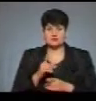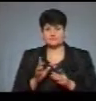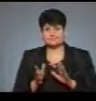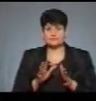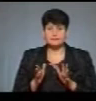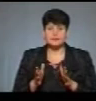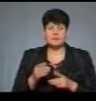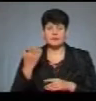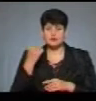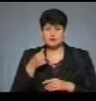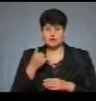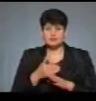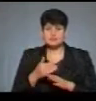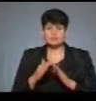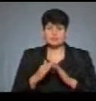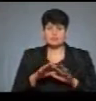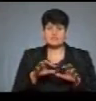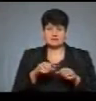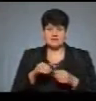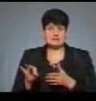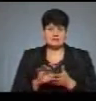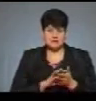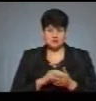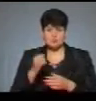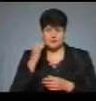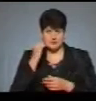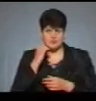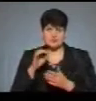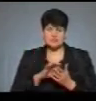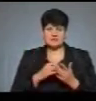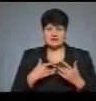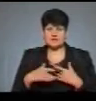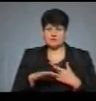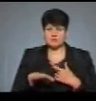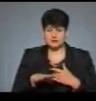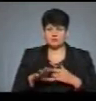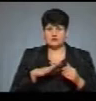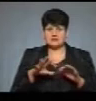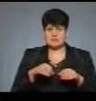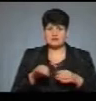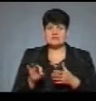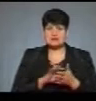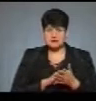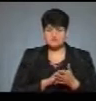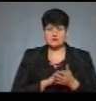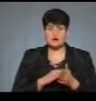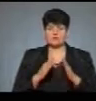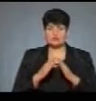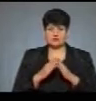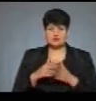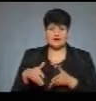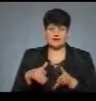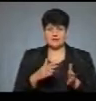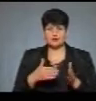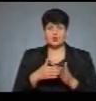А минулого року частину будиночків ми забрали відразу. Якщо пам'ятаєте, з театрального майдану будиночки були забрані відразу, а будиночки в алеї